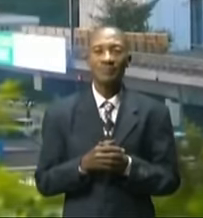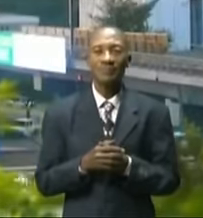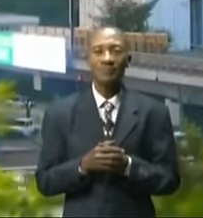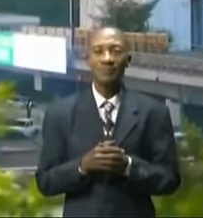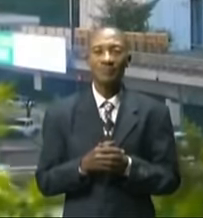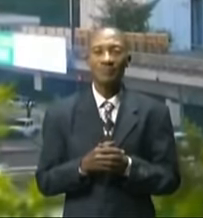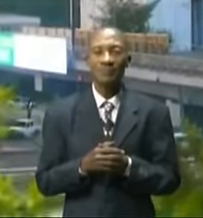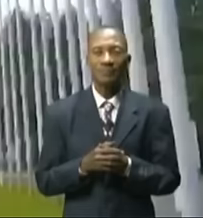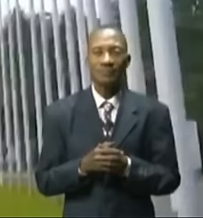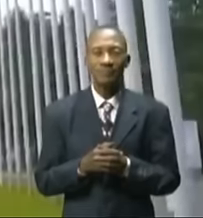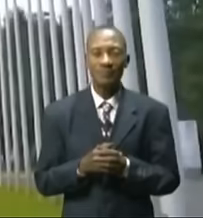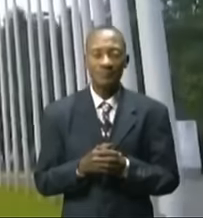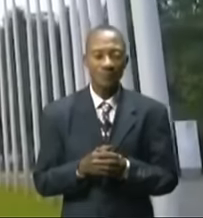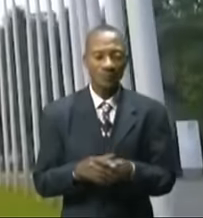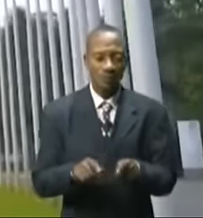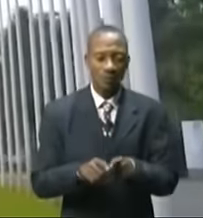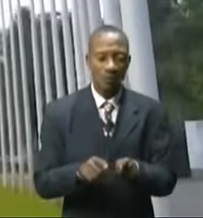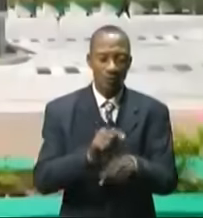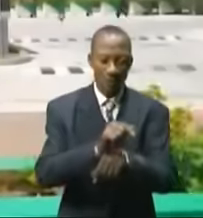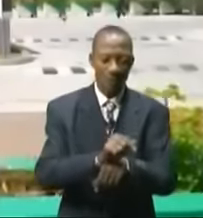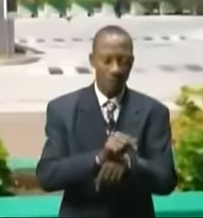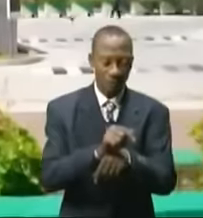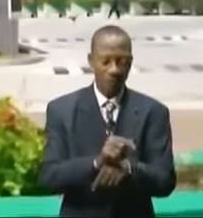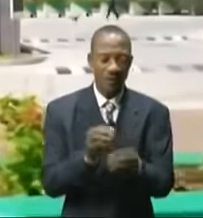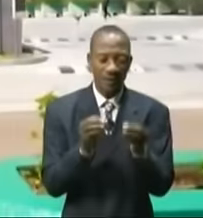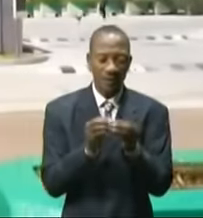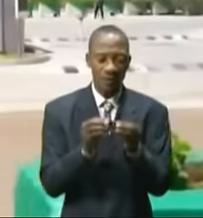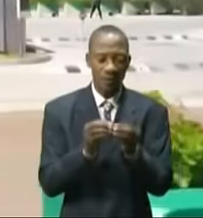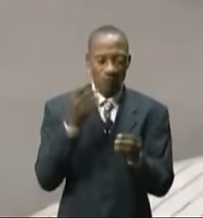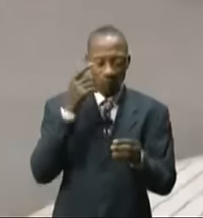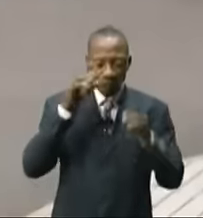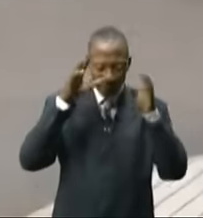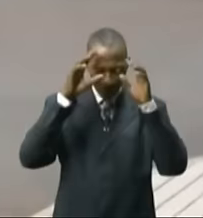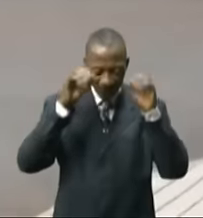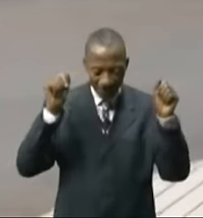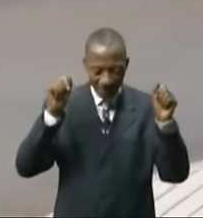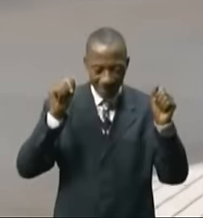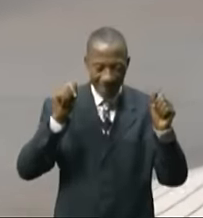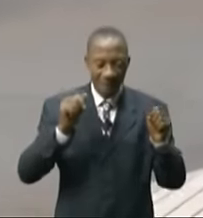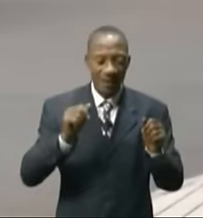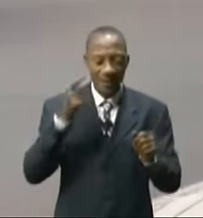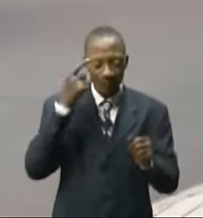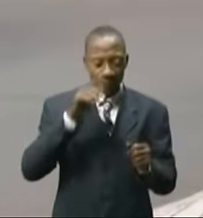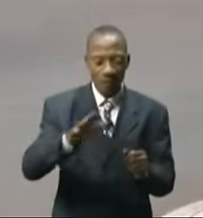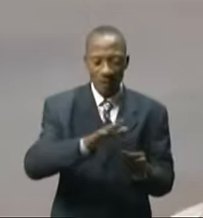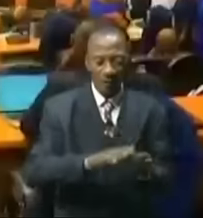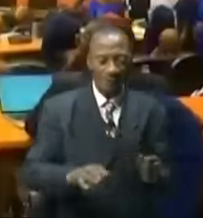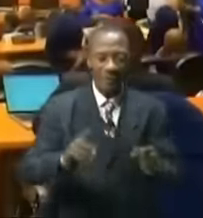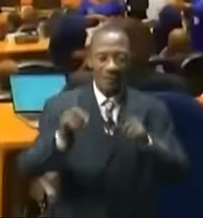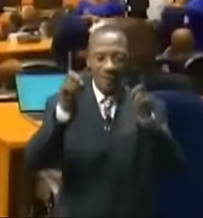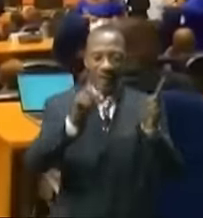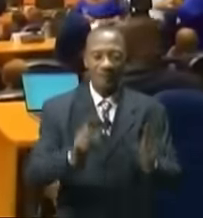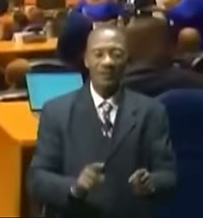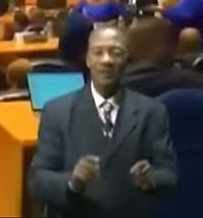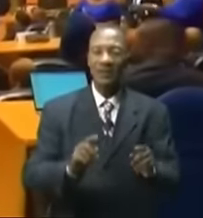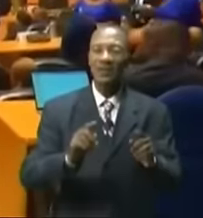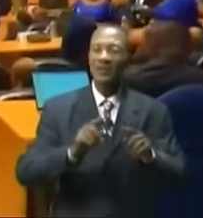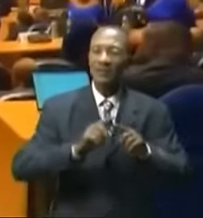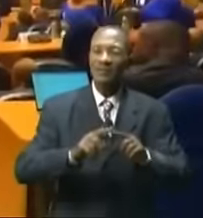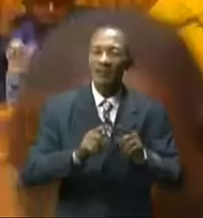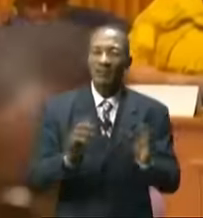Comme de tradition, le sommet des chefs d'État de l'Union africaine d'Addis Abeba est toujours une occasion pour l'assemblée générale ordinaire de